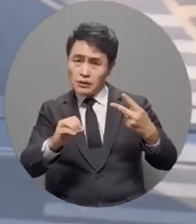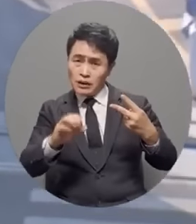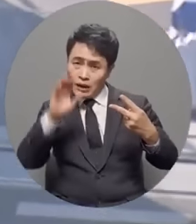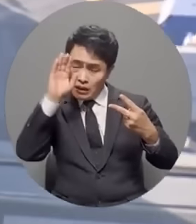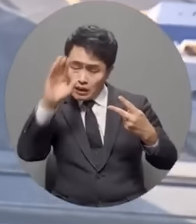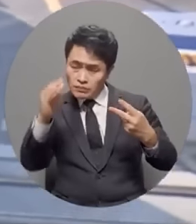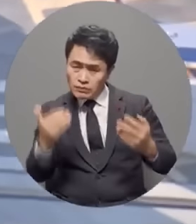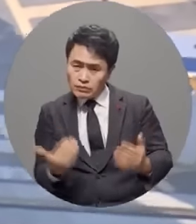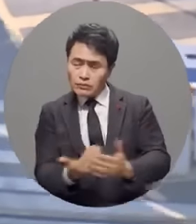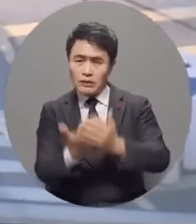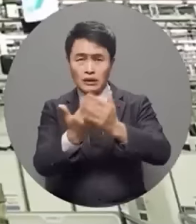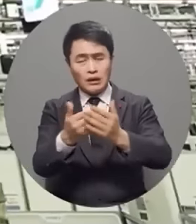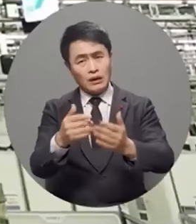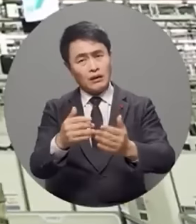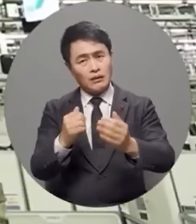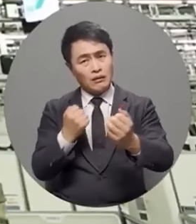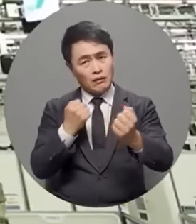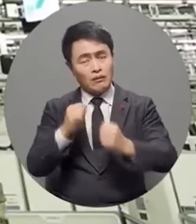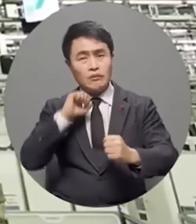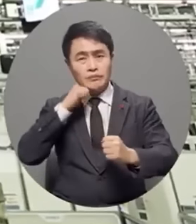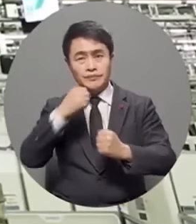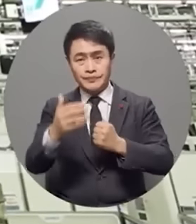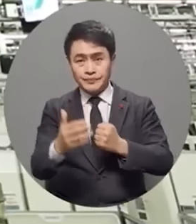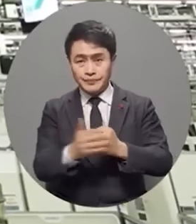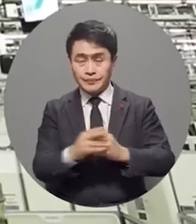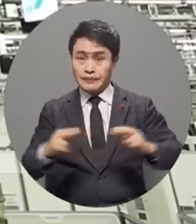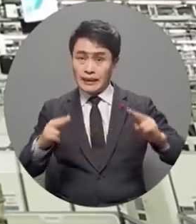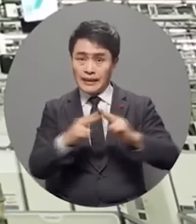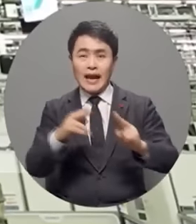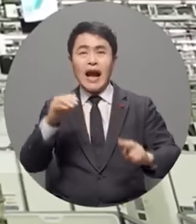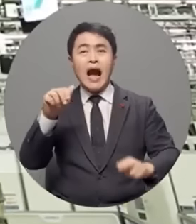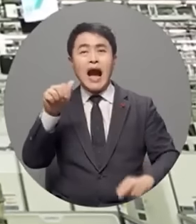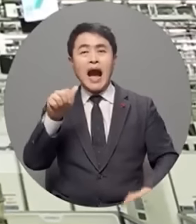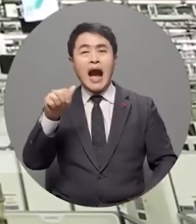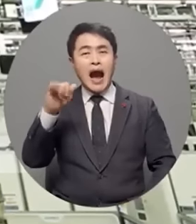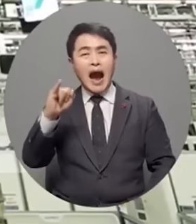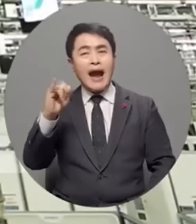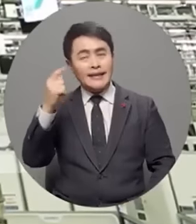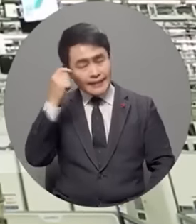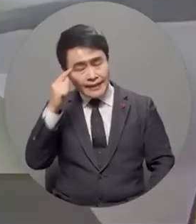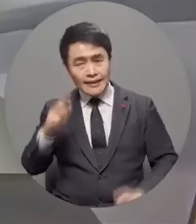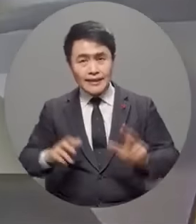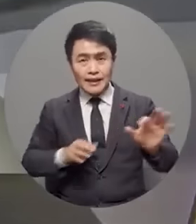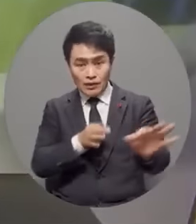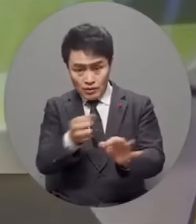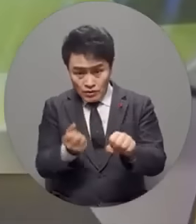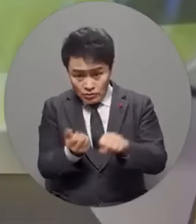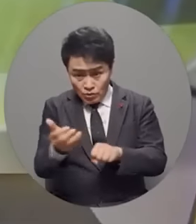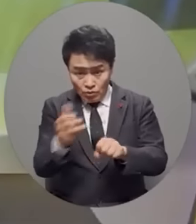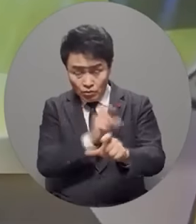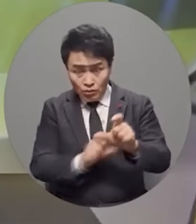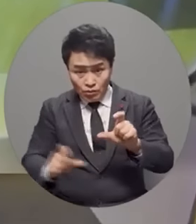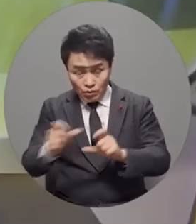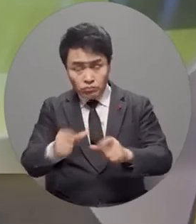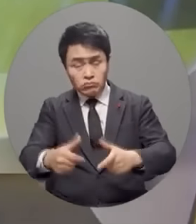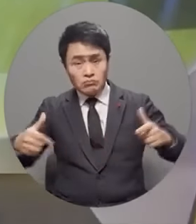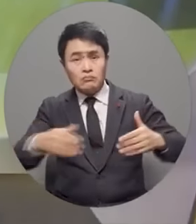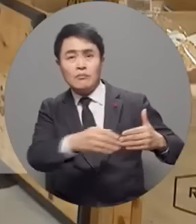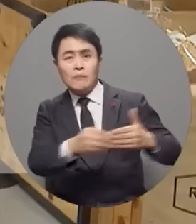성장률을 넘기엔 역부족입니다. 반도체 등 IT 산업 경기의 회복세는 수출과 설비 투자 증가를 이끌 것으로